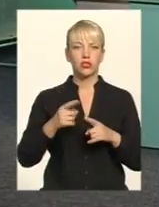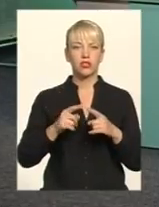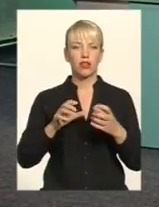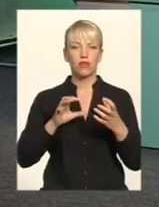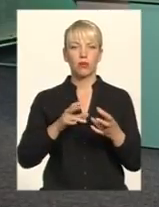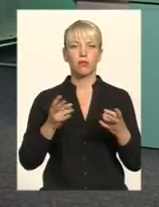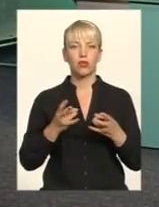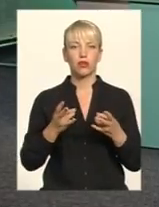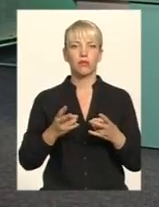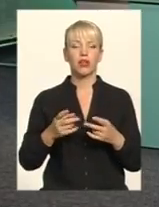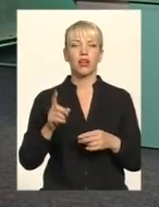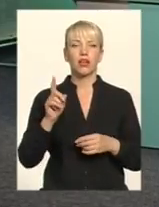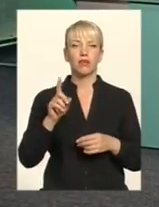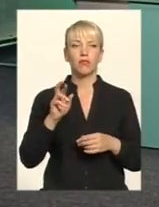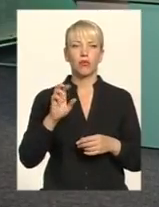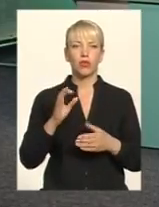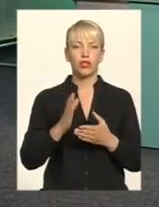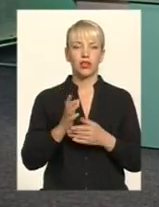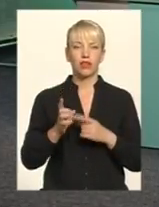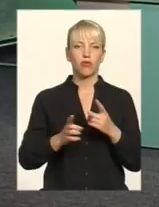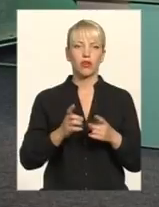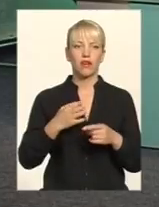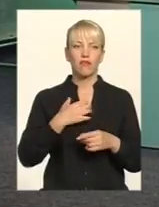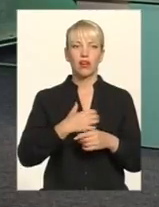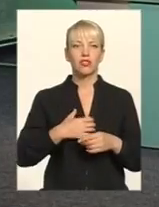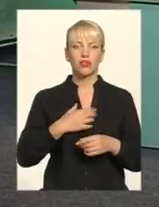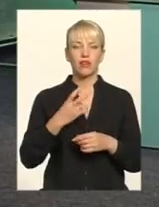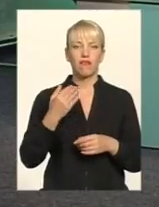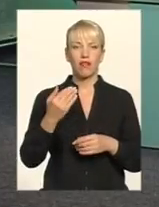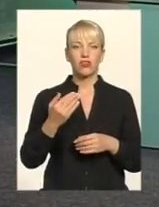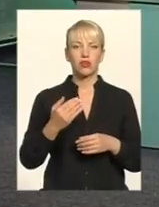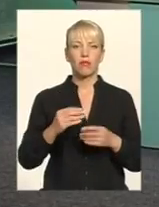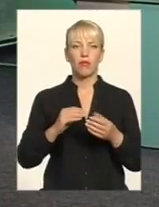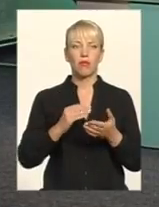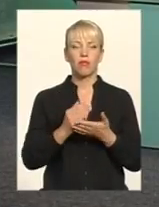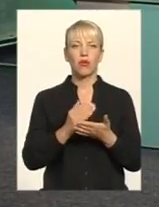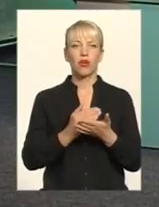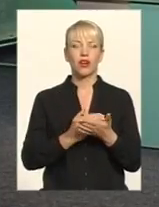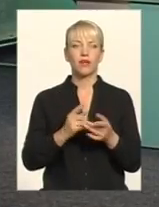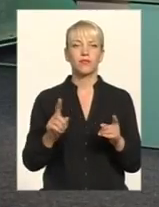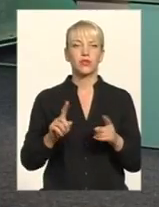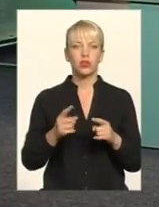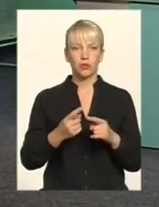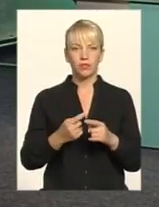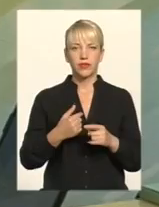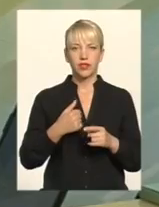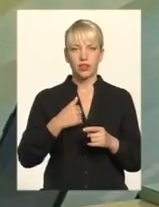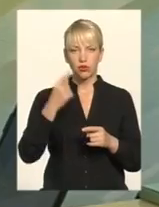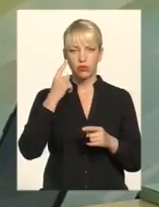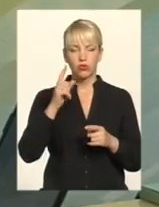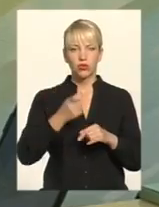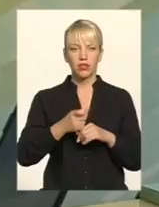йде терреформа. І власне, найважливіші, на вашу думку, програми – це оці? Я думаю, що ще одна